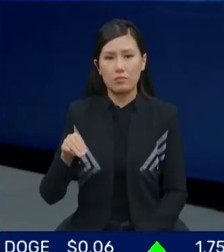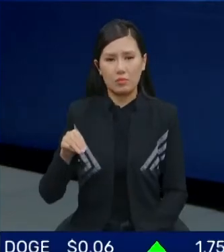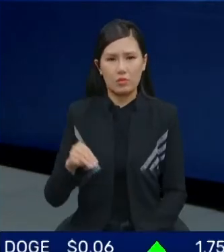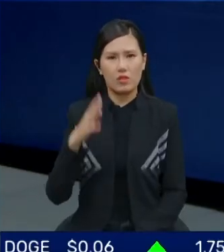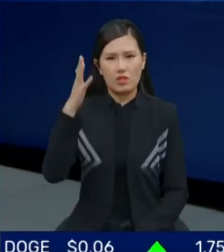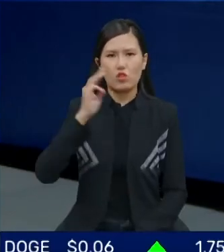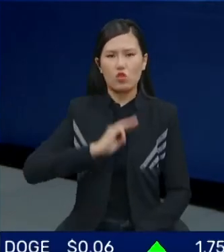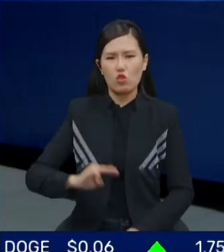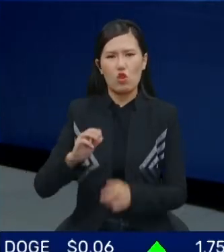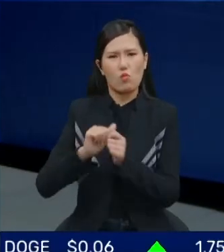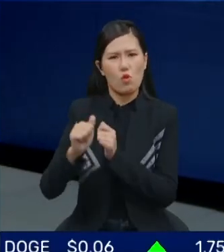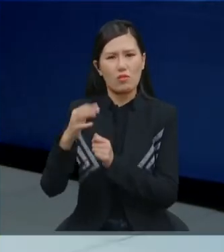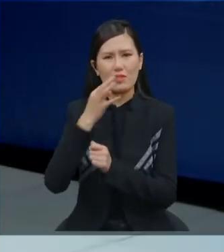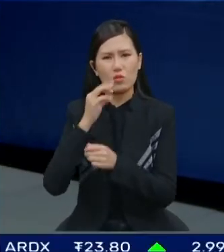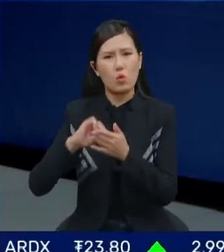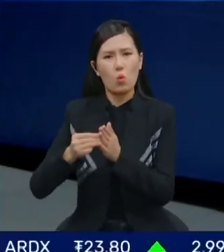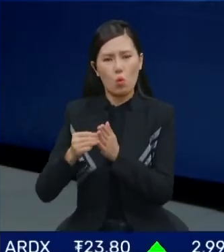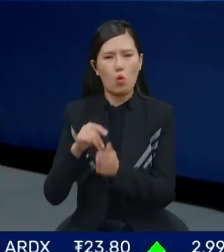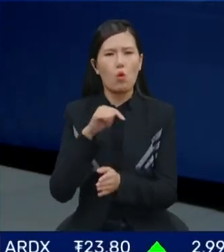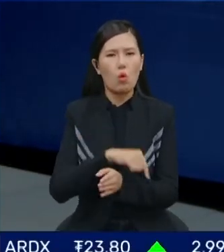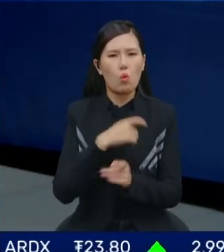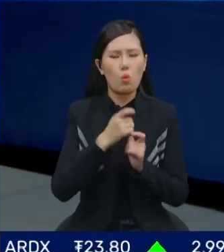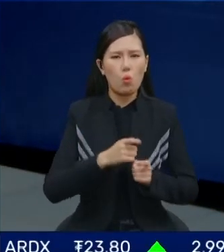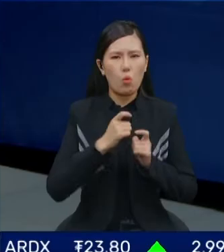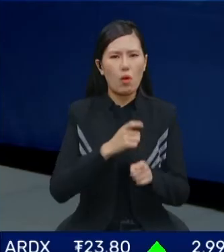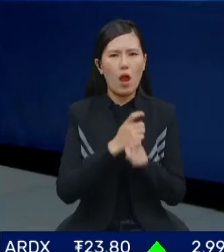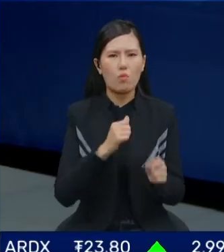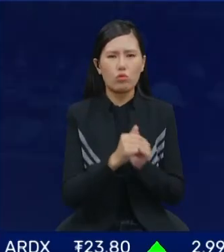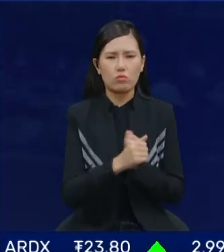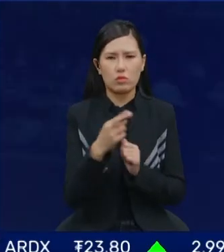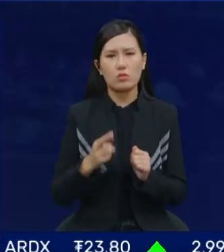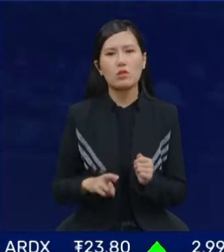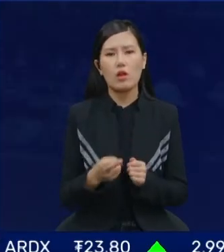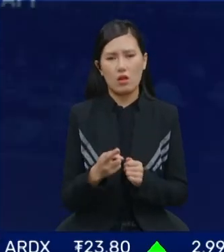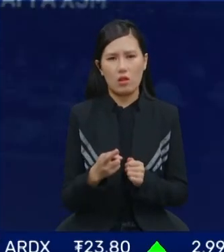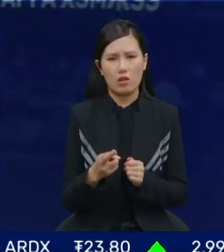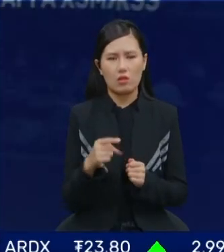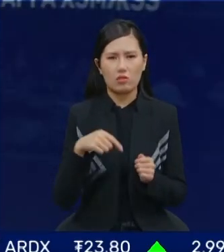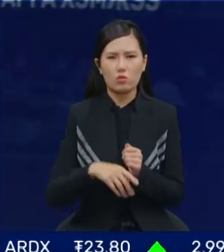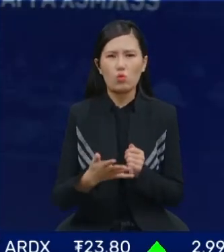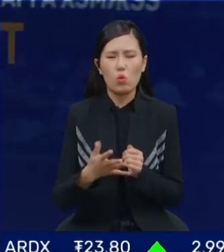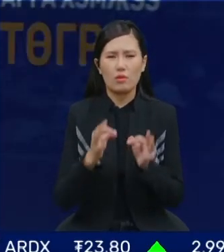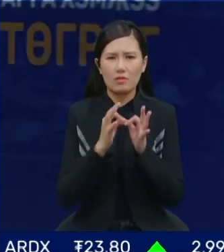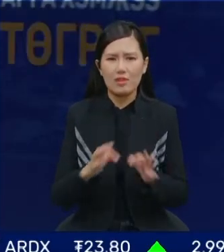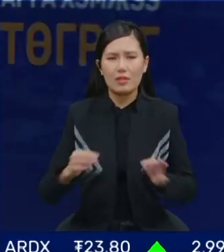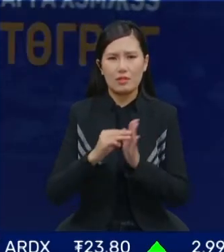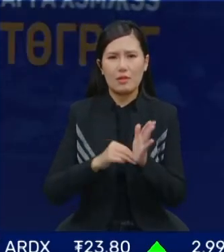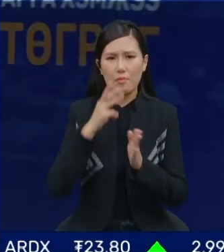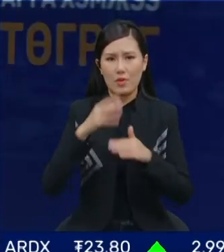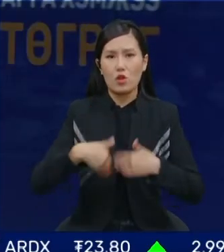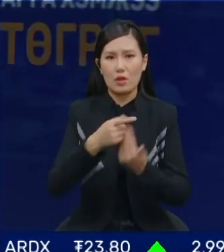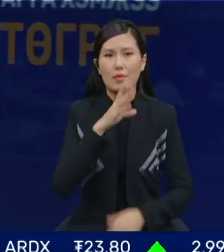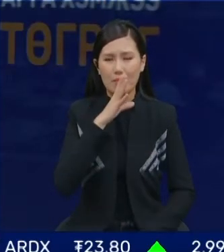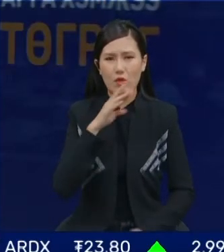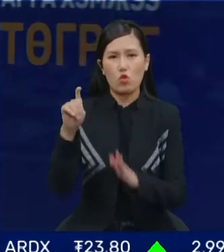биш өнөөдөртөө халамж тараагаад байгаа юм бэ? Үдэгч та бүхэнд илүү ойлгомжтой болгох үүднээс хөгжлийн хөтөлбөртөө